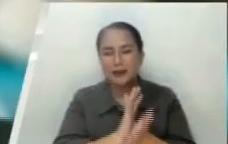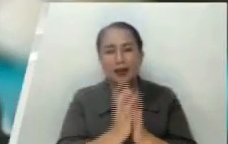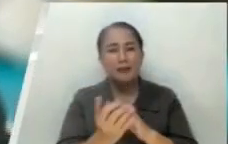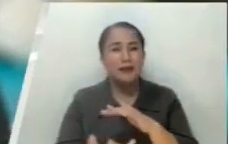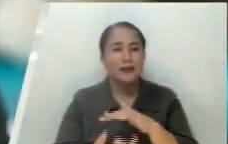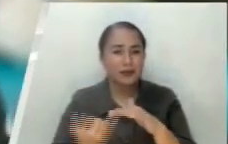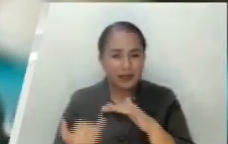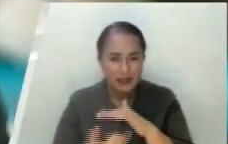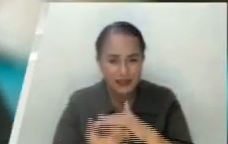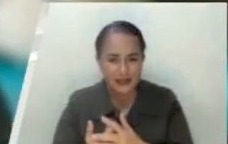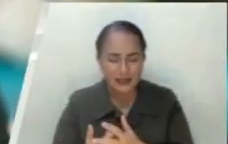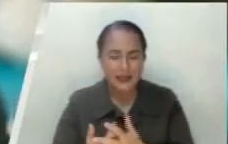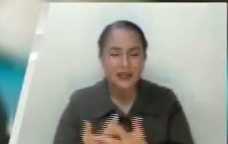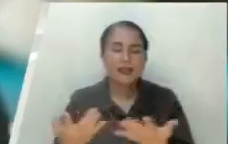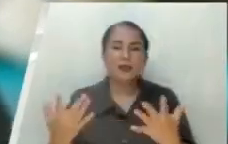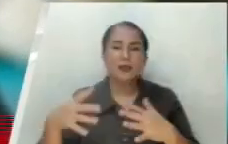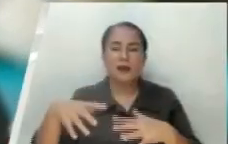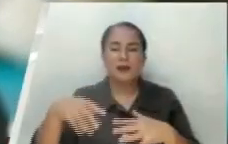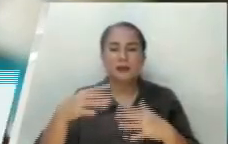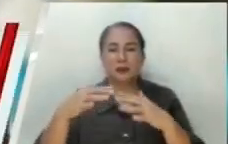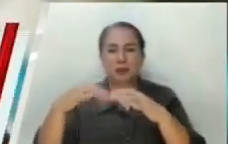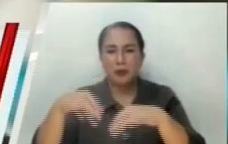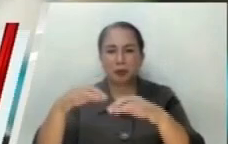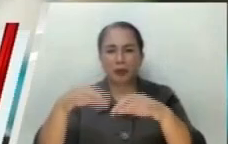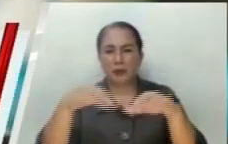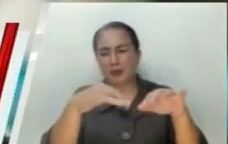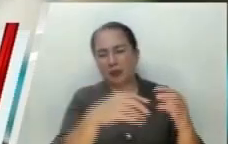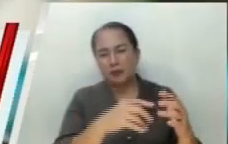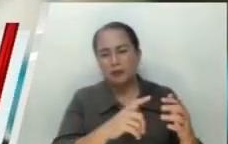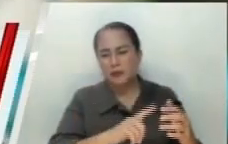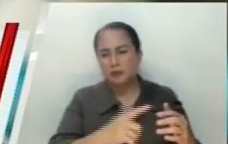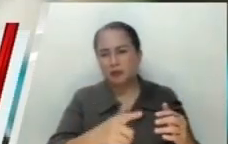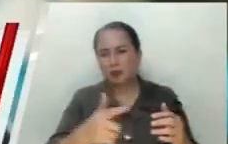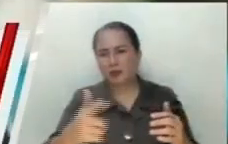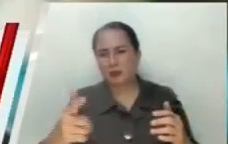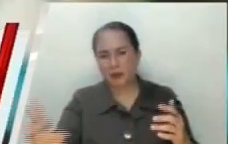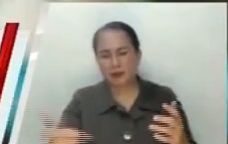bumigay na rin kasi yung submarine cable natin na